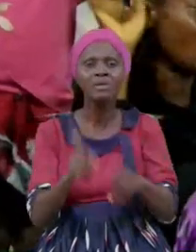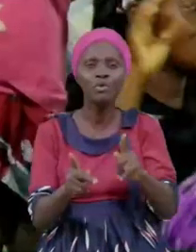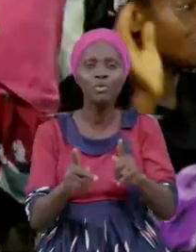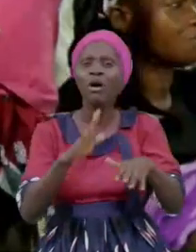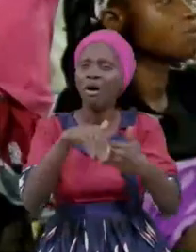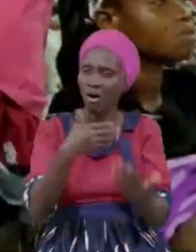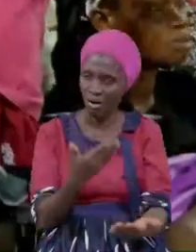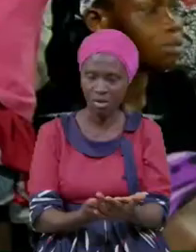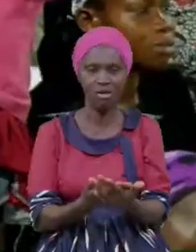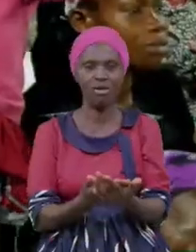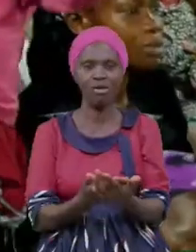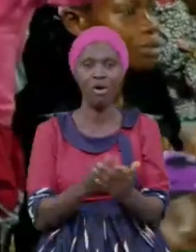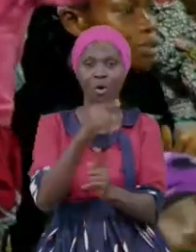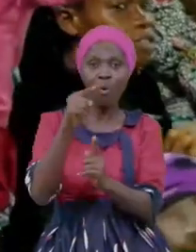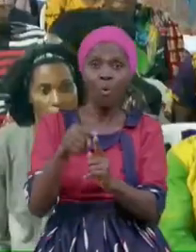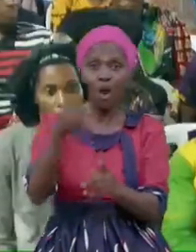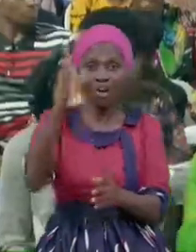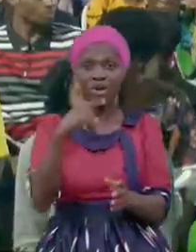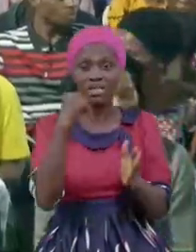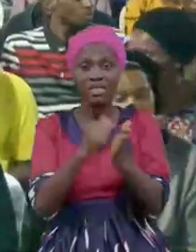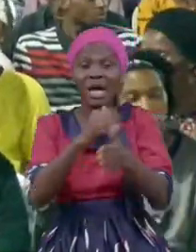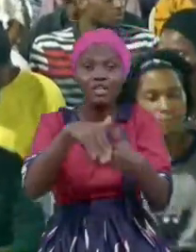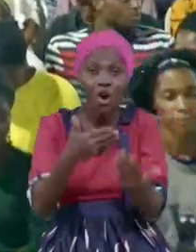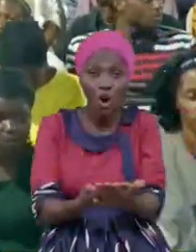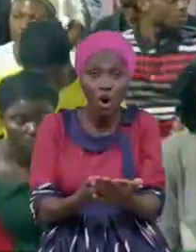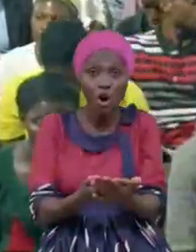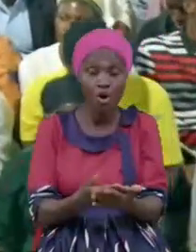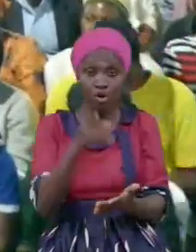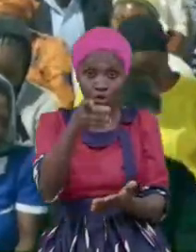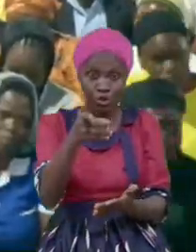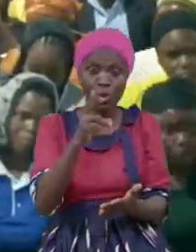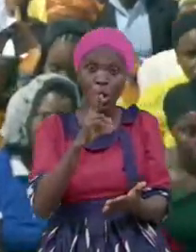dedans? Tu fais partie de ce tout le monde ce soir.